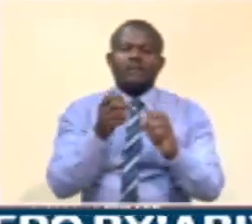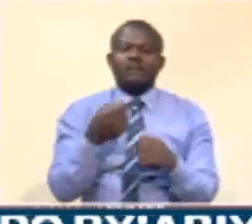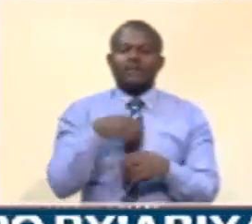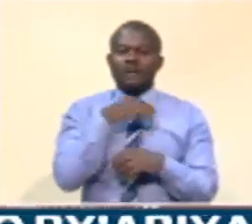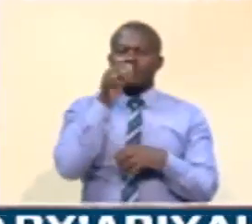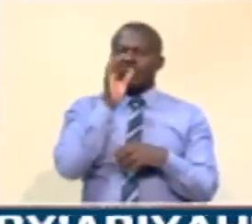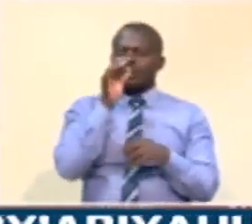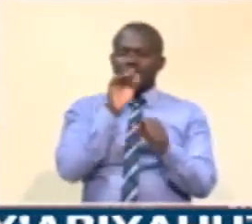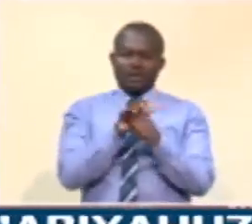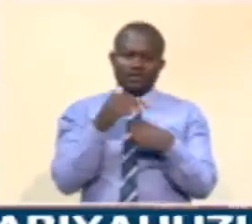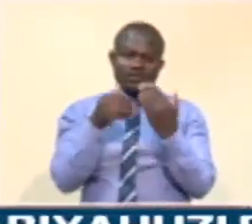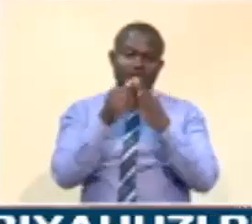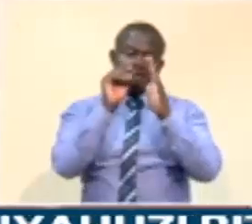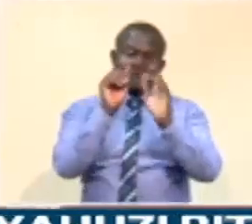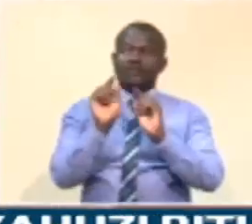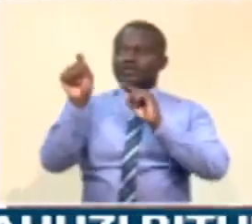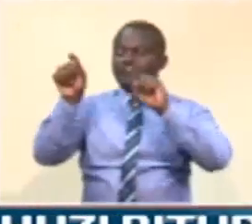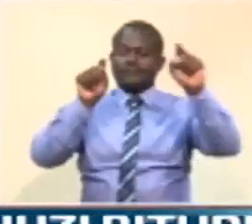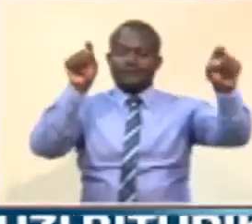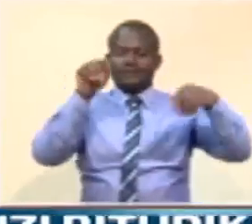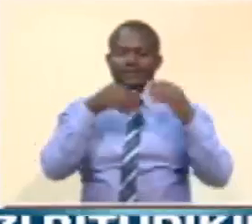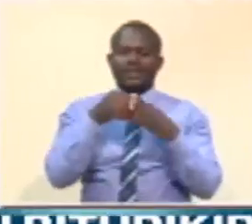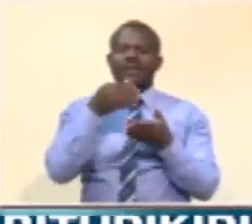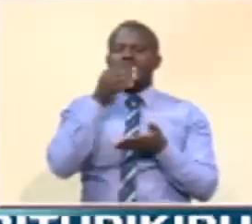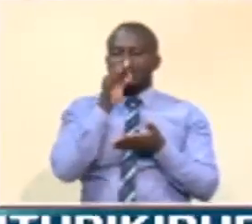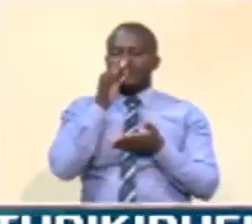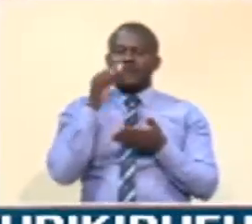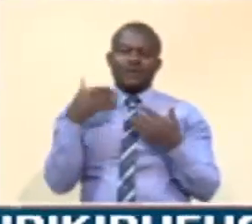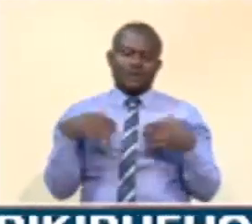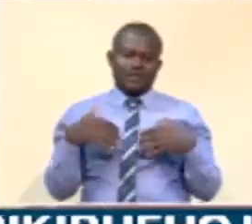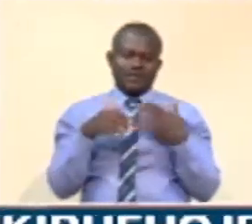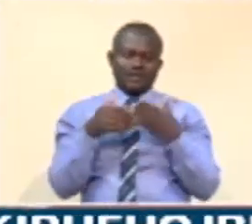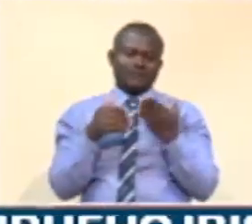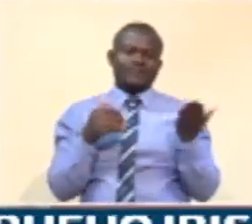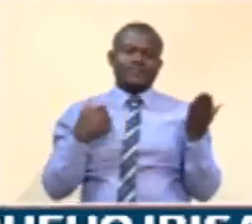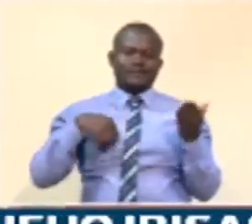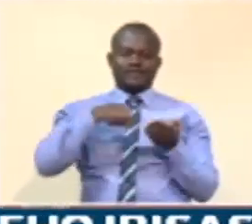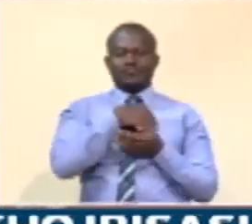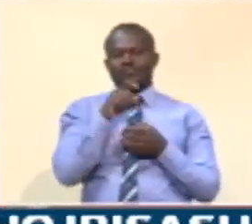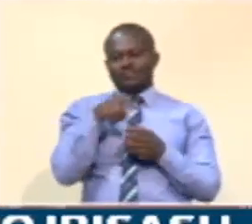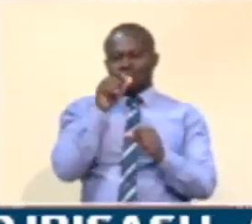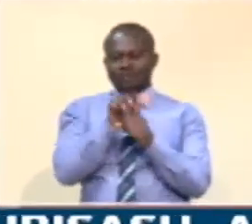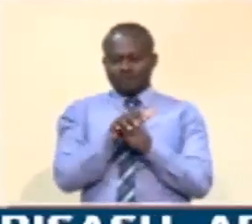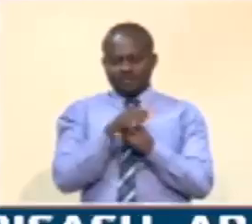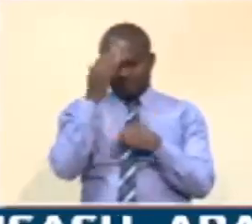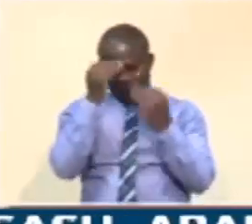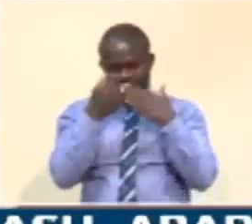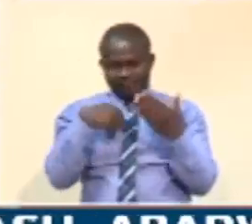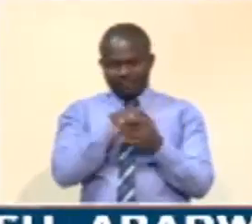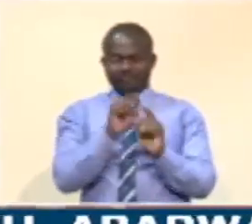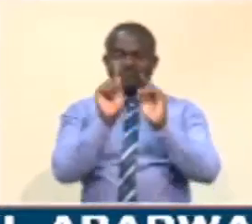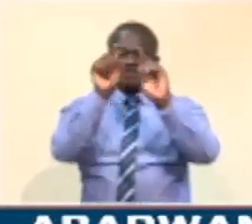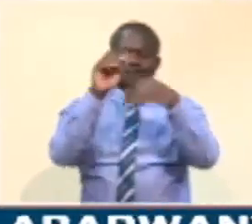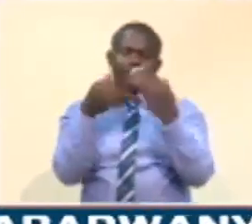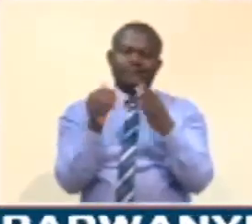cyane turi kujya gusohoka dusohokere tujya kunywa ikawa urumva rero nitwe tuyikeneye cyane kuko tunayikenera